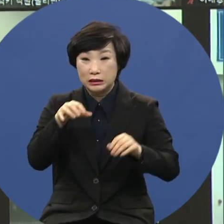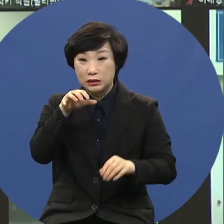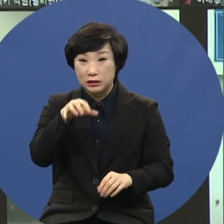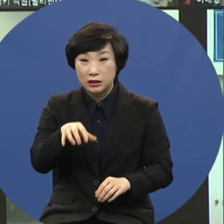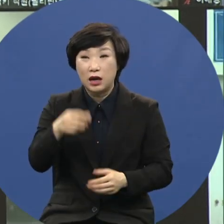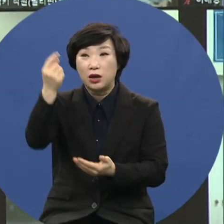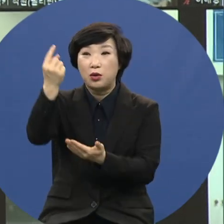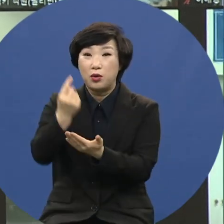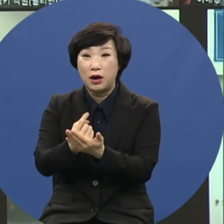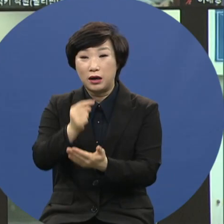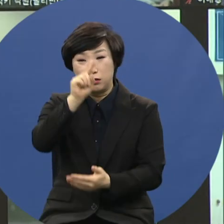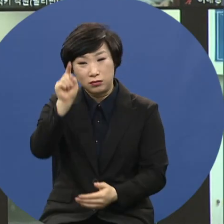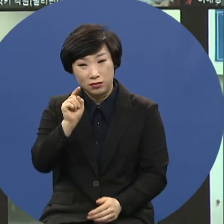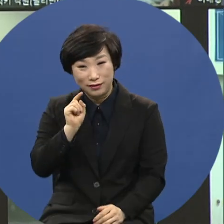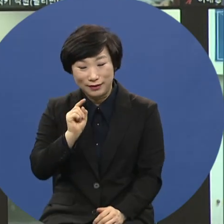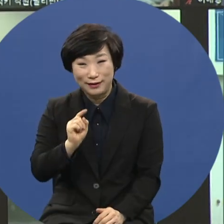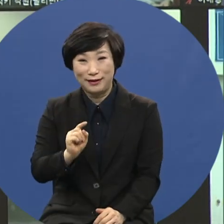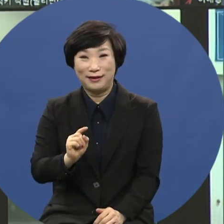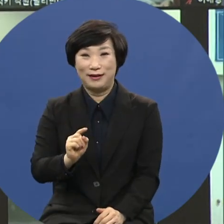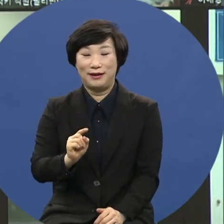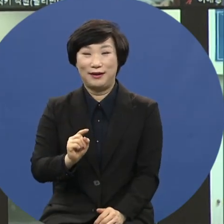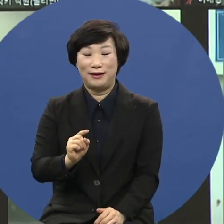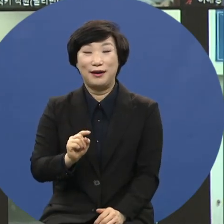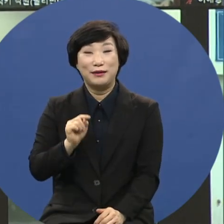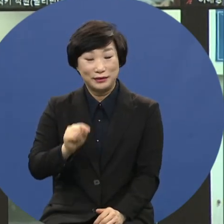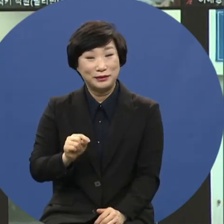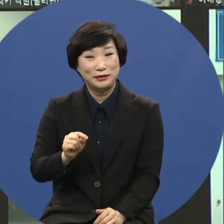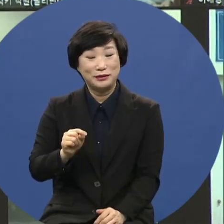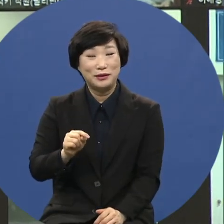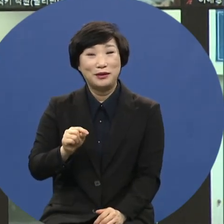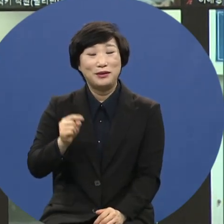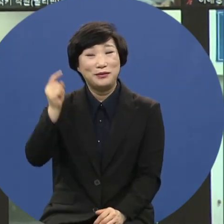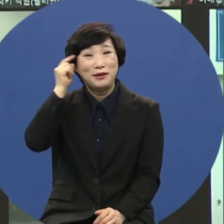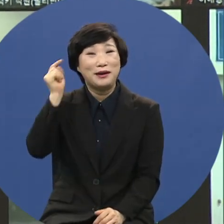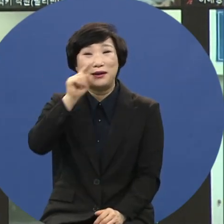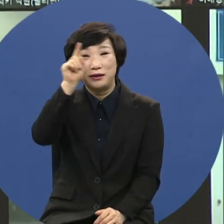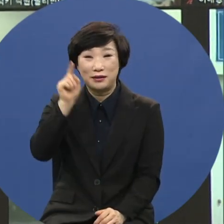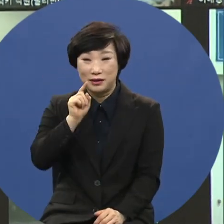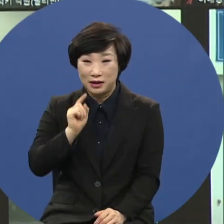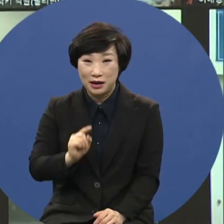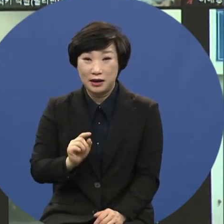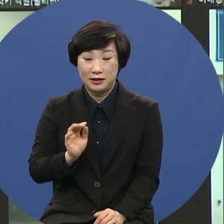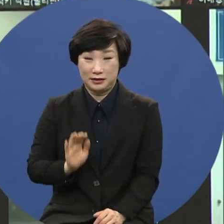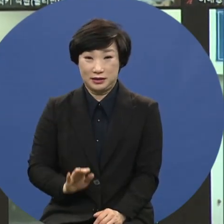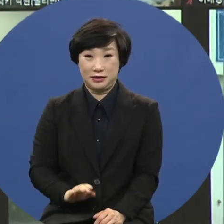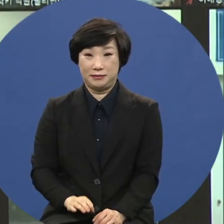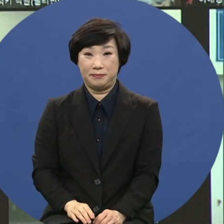땅에 내려왔다 이 말이오. 자,